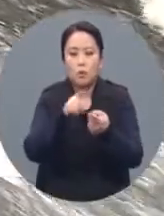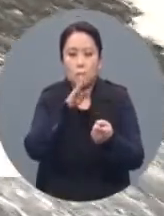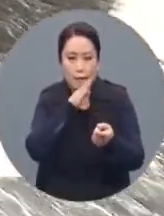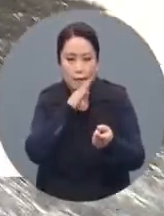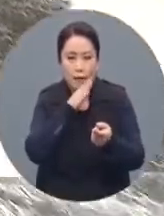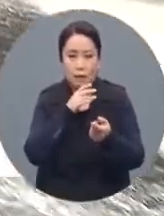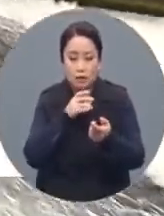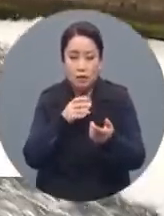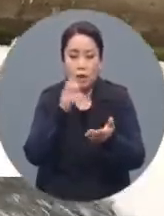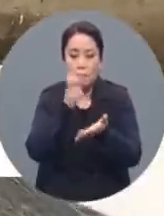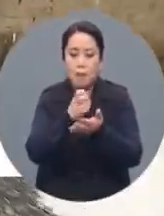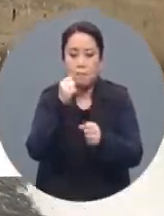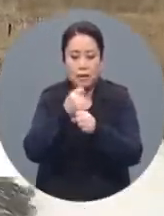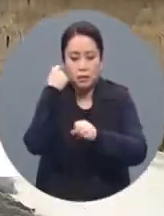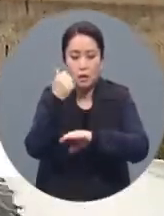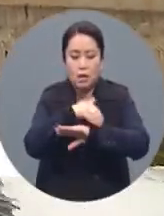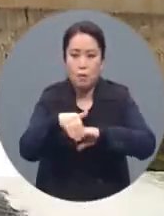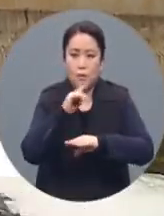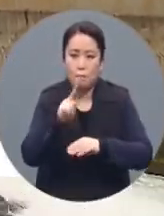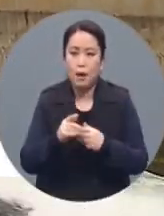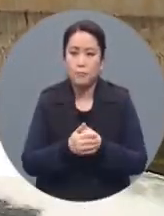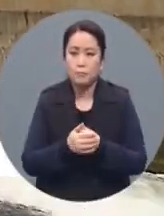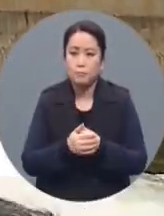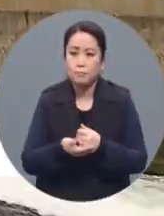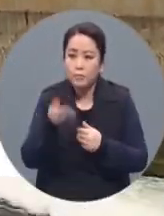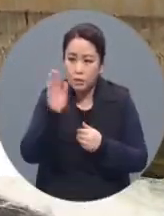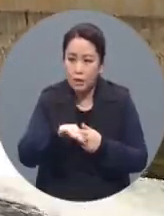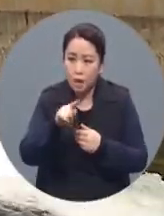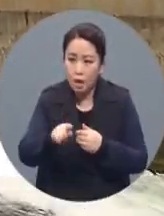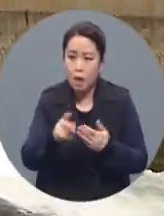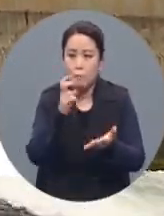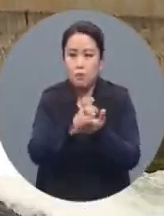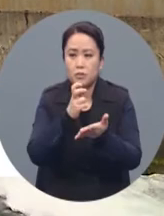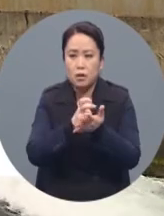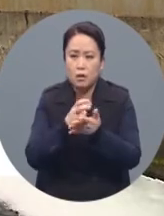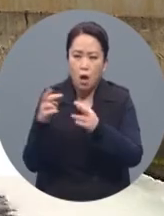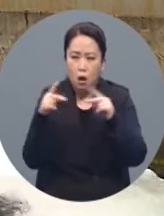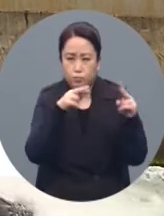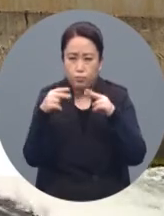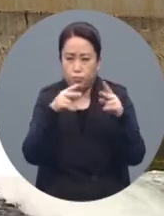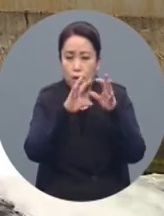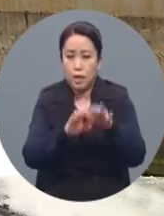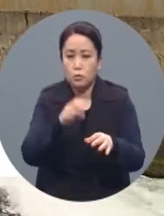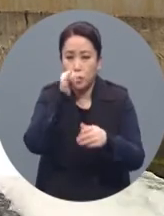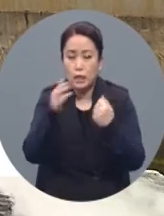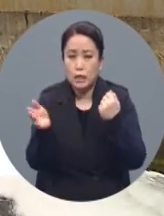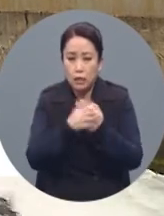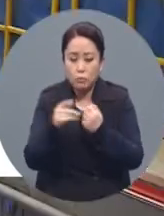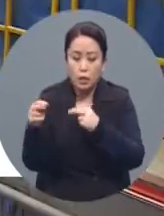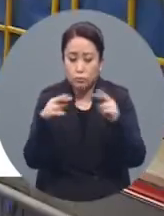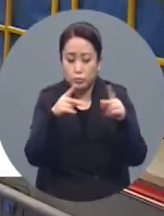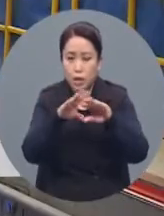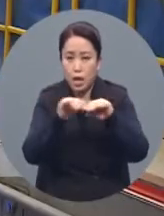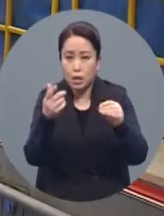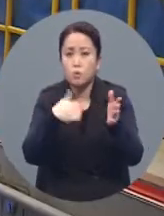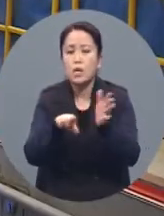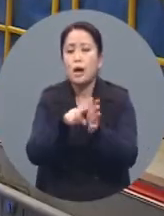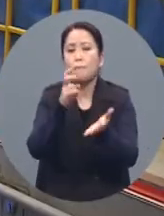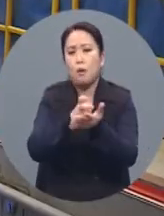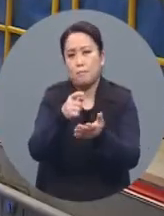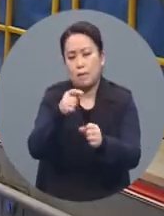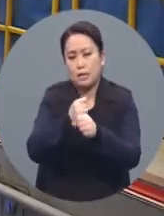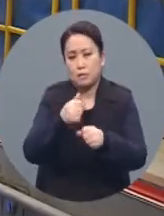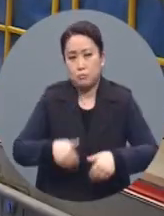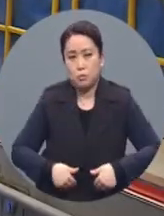계속 키스 it's 니까 4 하늘의 이제 그의 법적 논란을 다담 재원을 수 있는 그런 법 아닌 거에요 이렇게